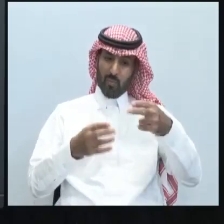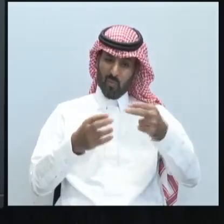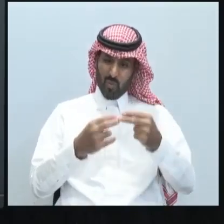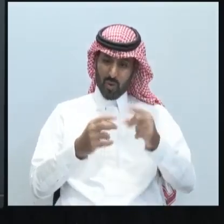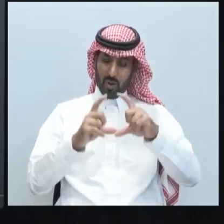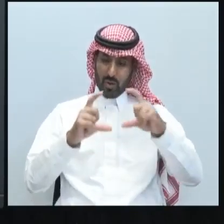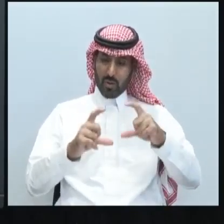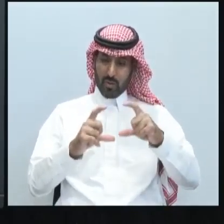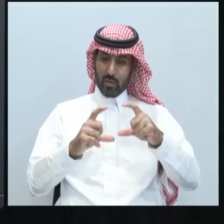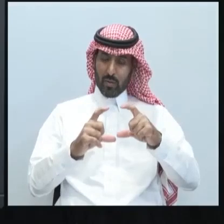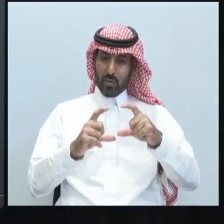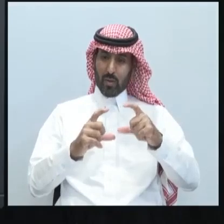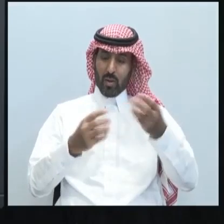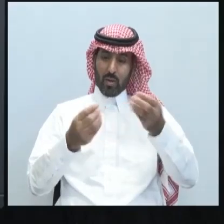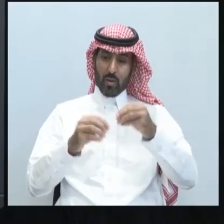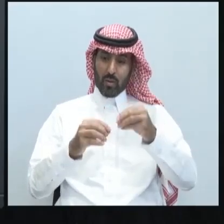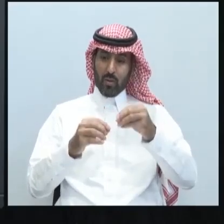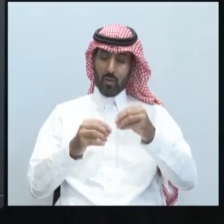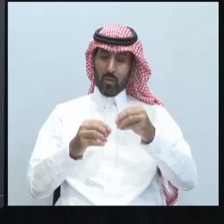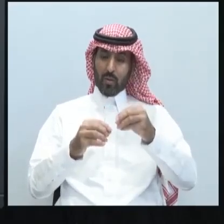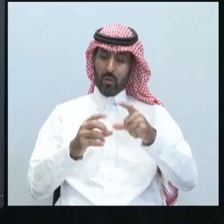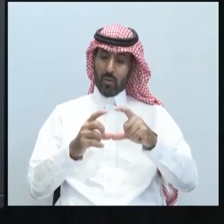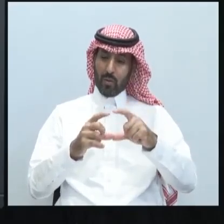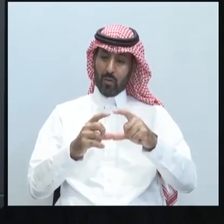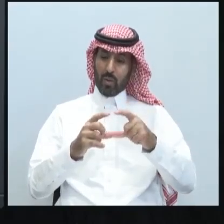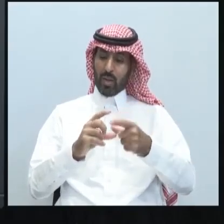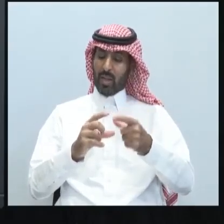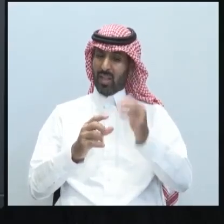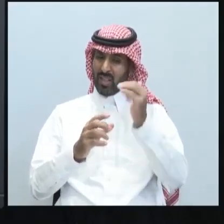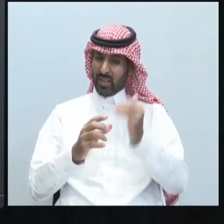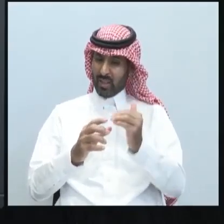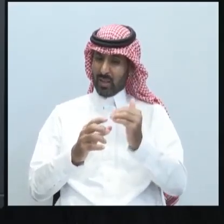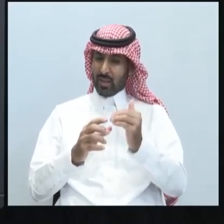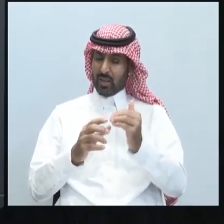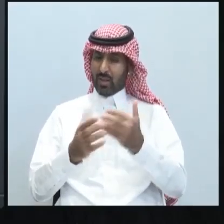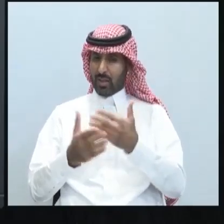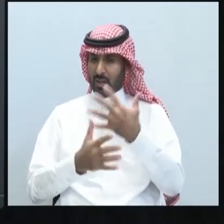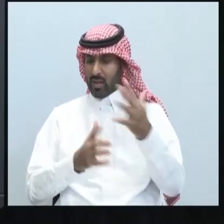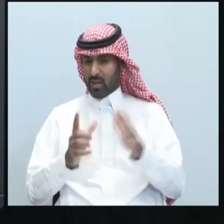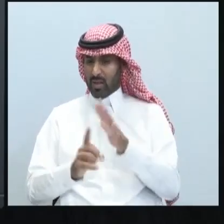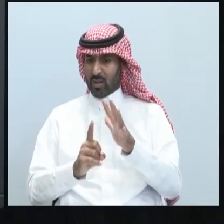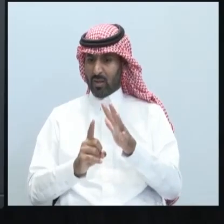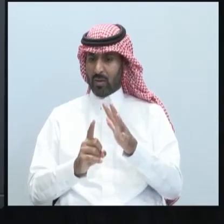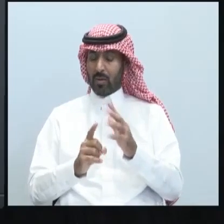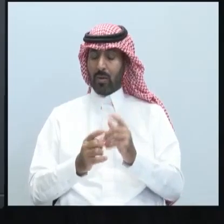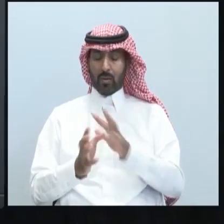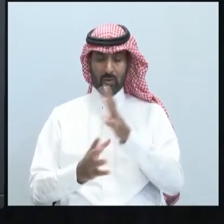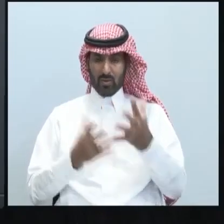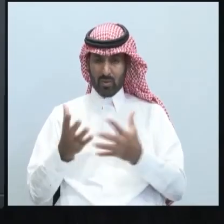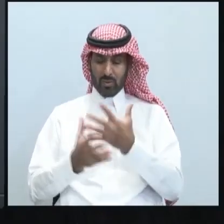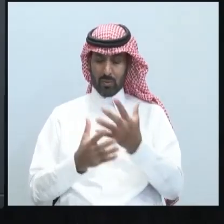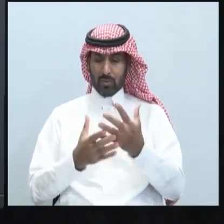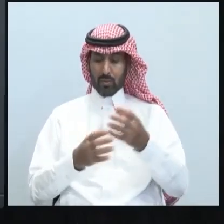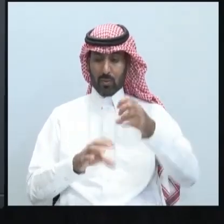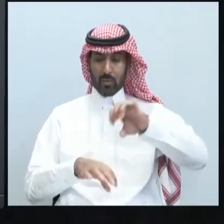اي اي امر اخر سوف يتجه الى ايش الى تقليل هذا الاثر اذا سوف يتعامل التفاعل مع